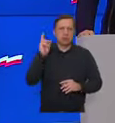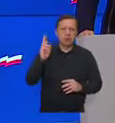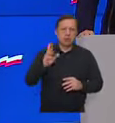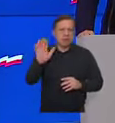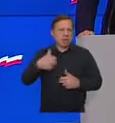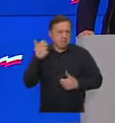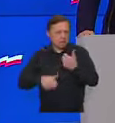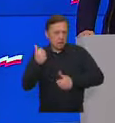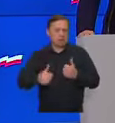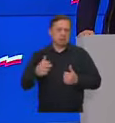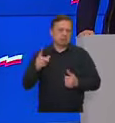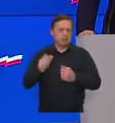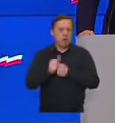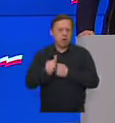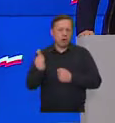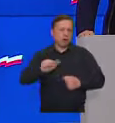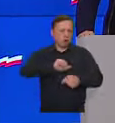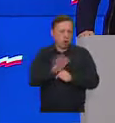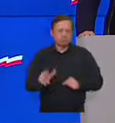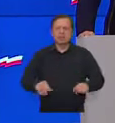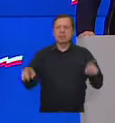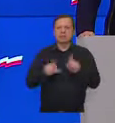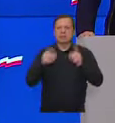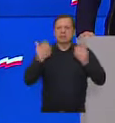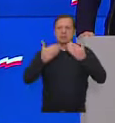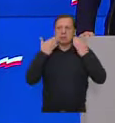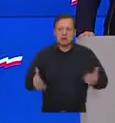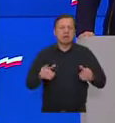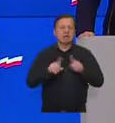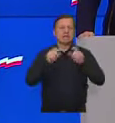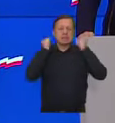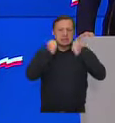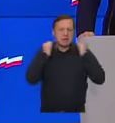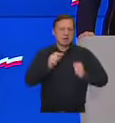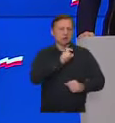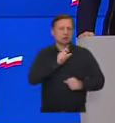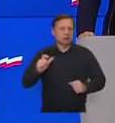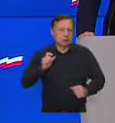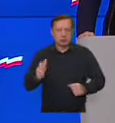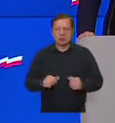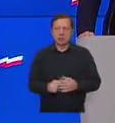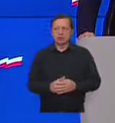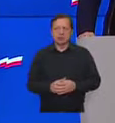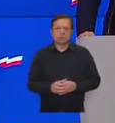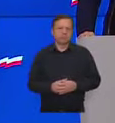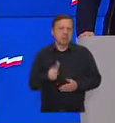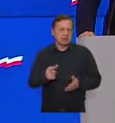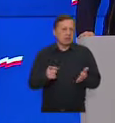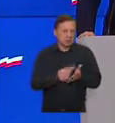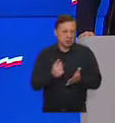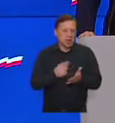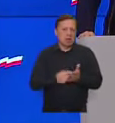dotknięci koronawirusem. Również chciałem podziękować siostrom zakonnym, księżom. Często działają nie